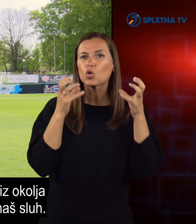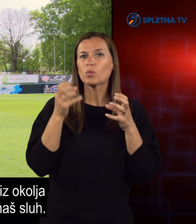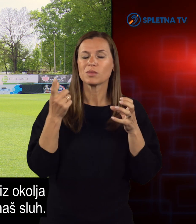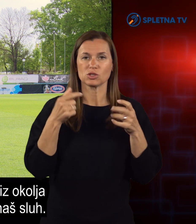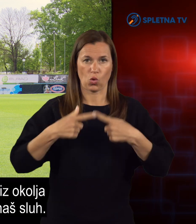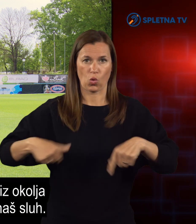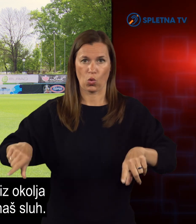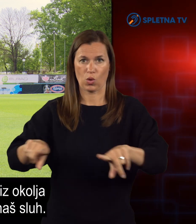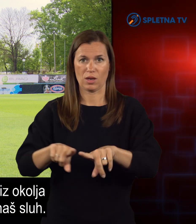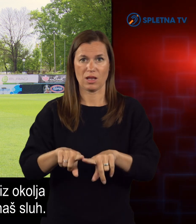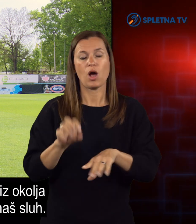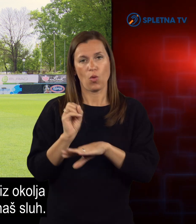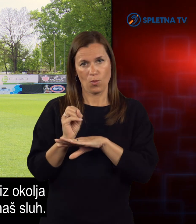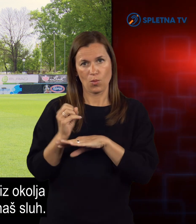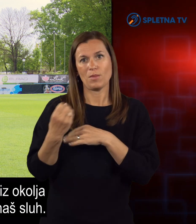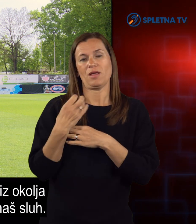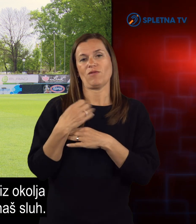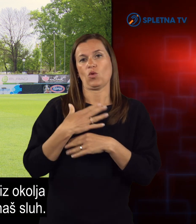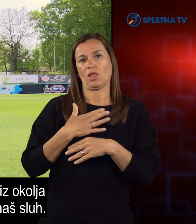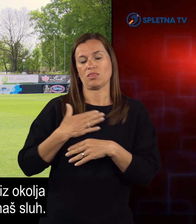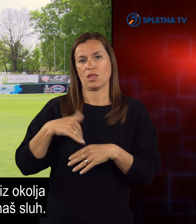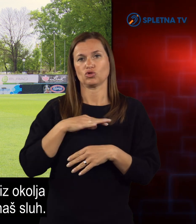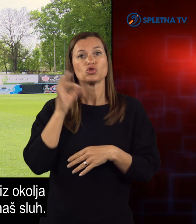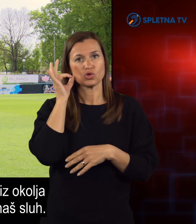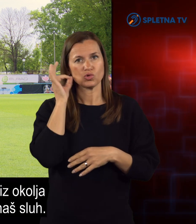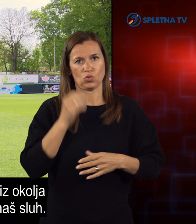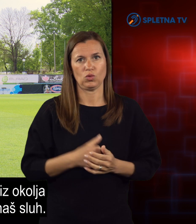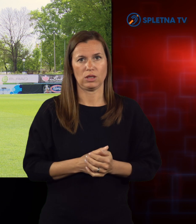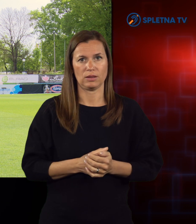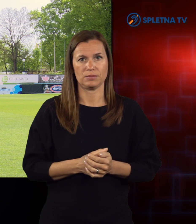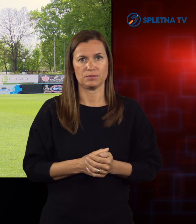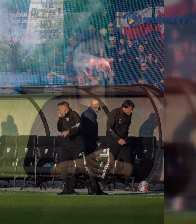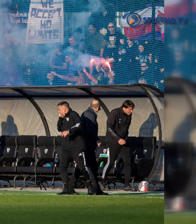da bi hrup iz okolja vplival na naš sluh.